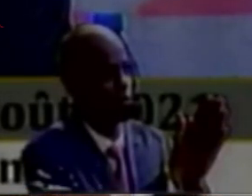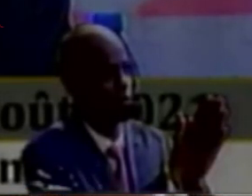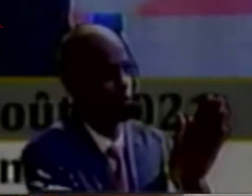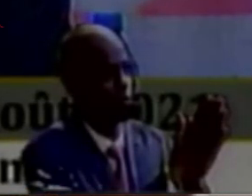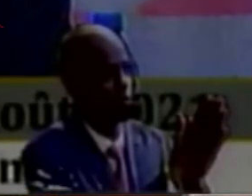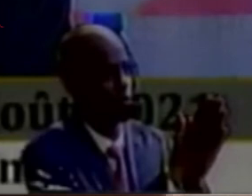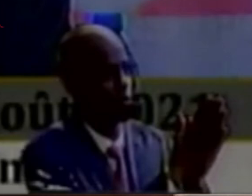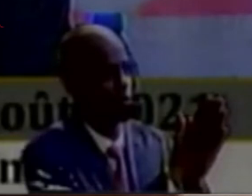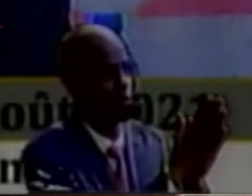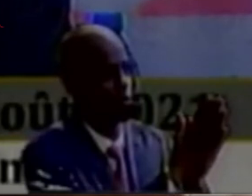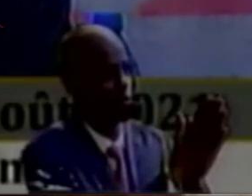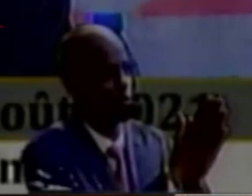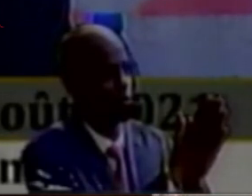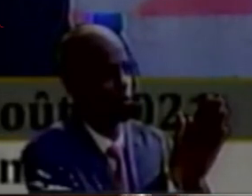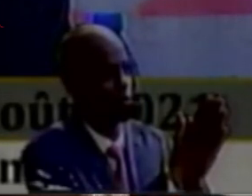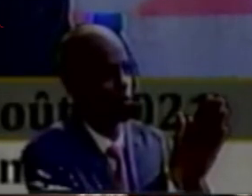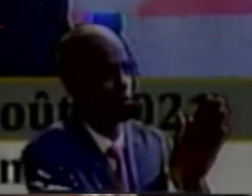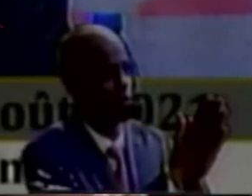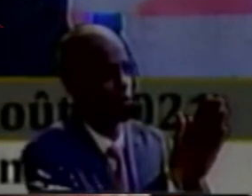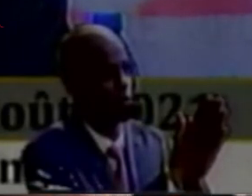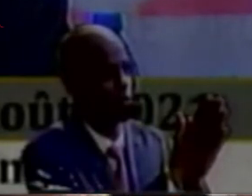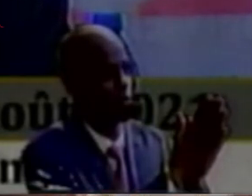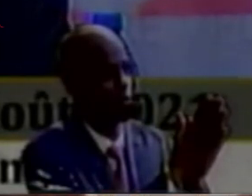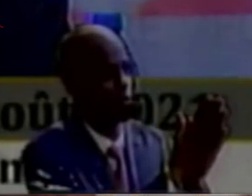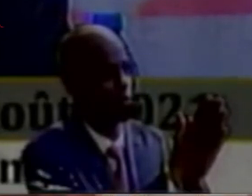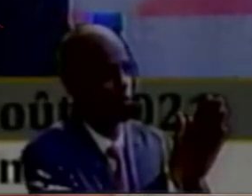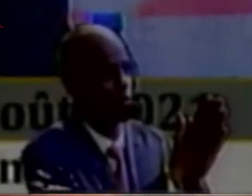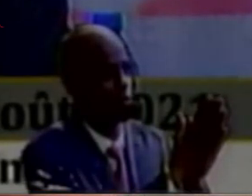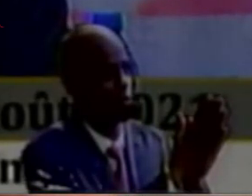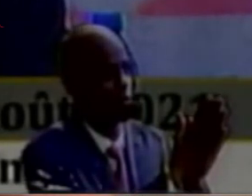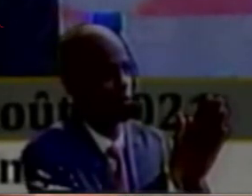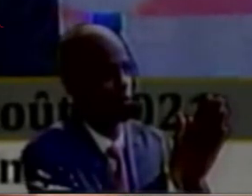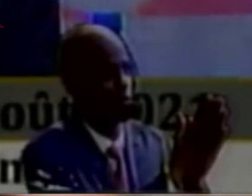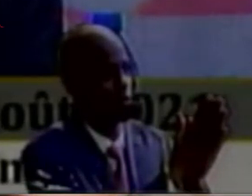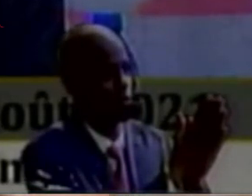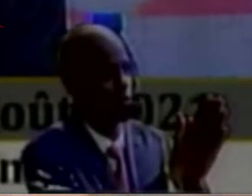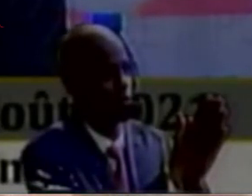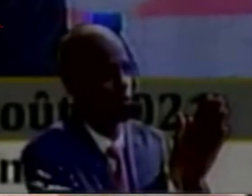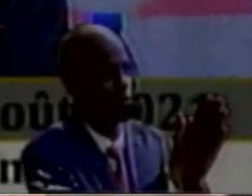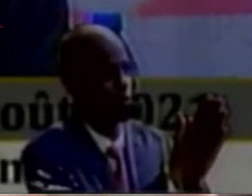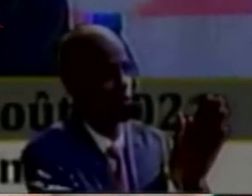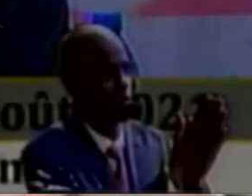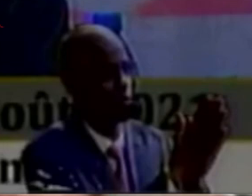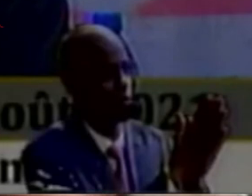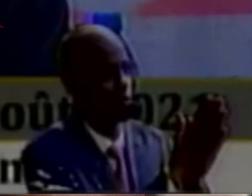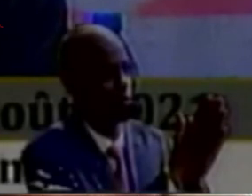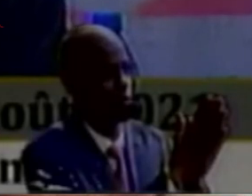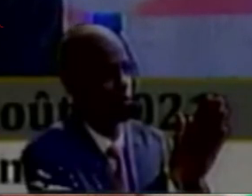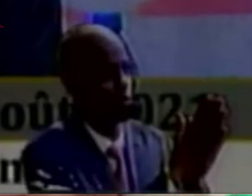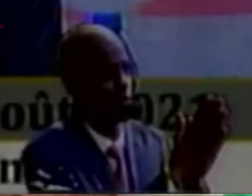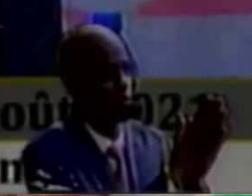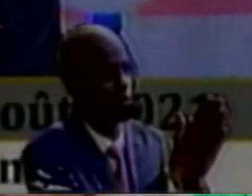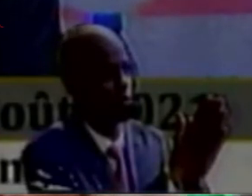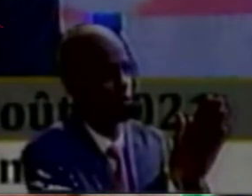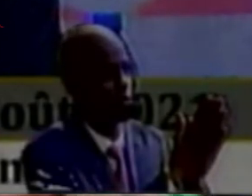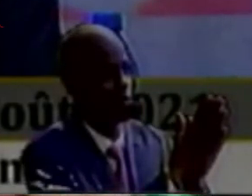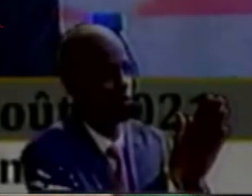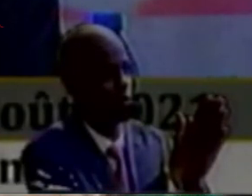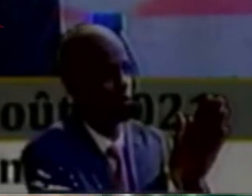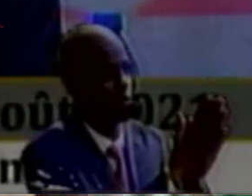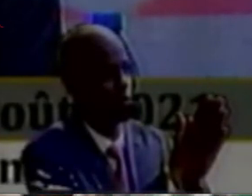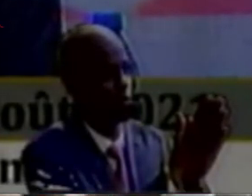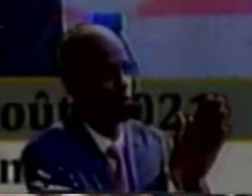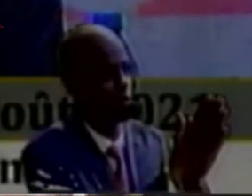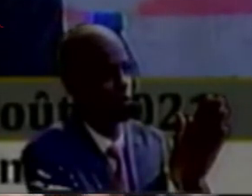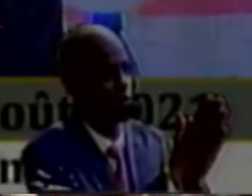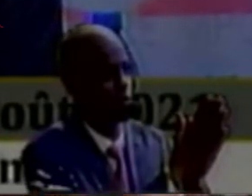pour preuve le pont estimé. De ce fait, le PDNA élaborera un plan de